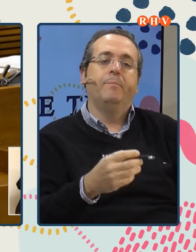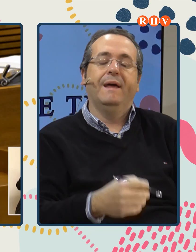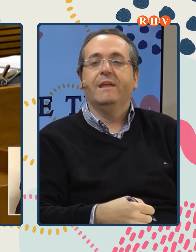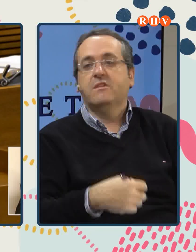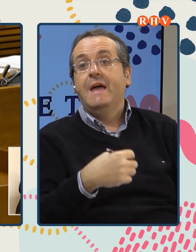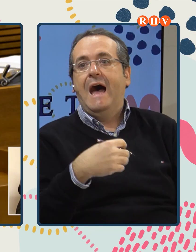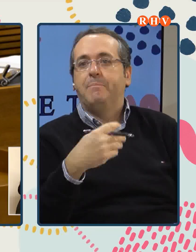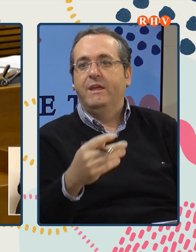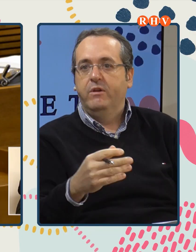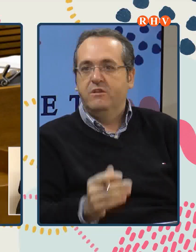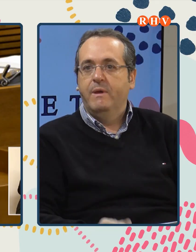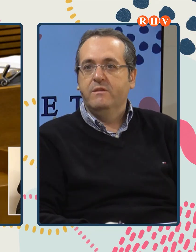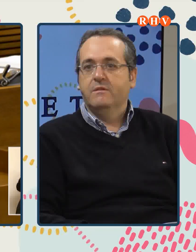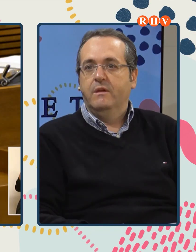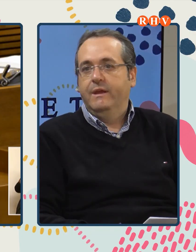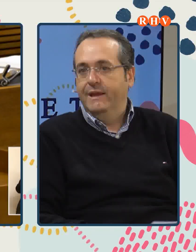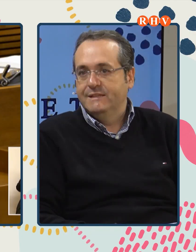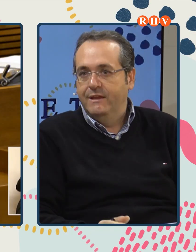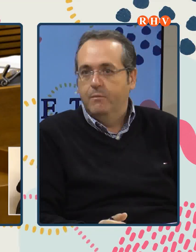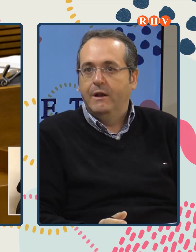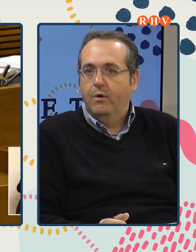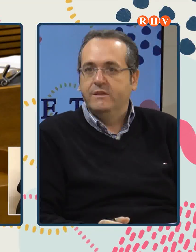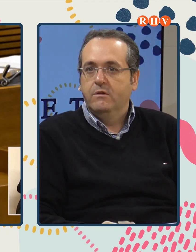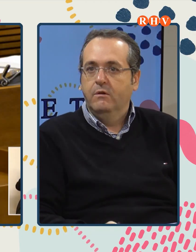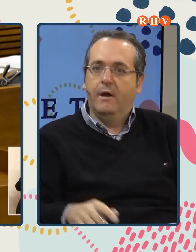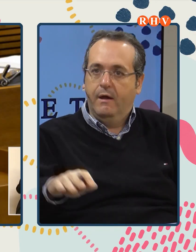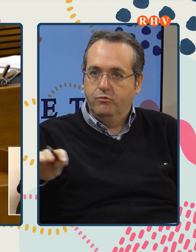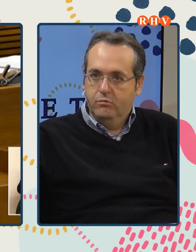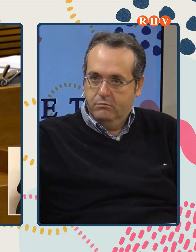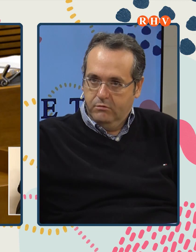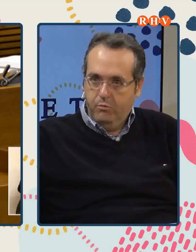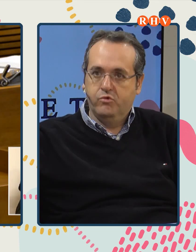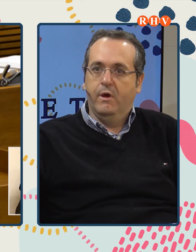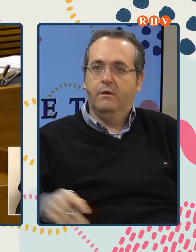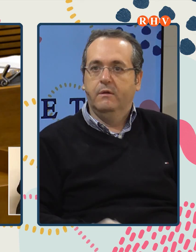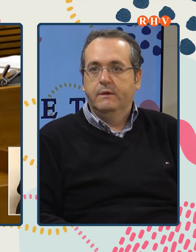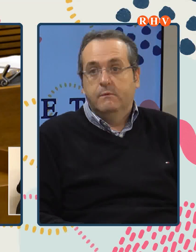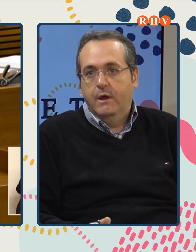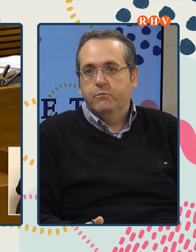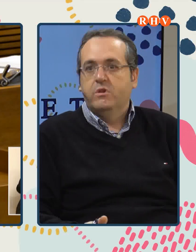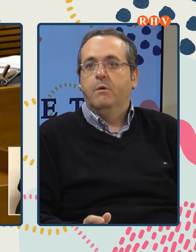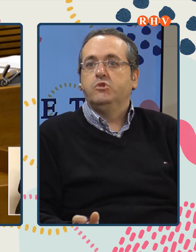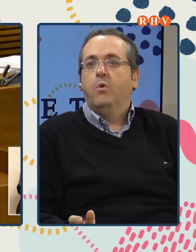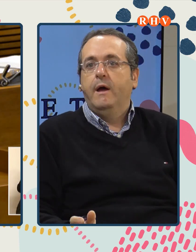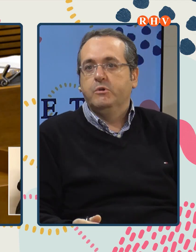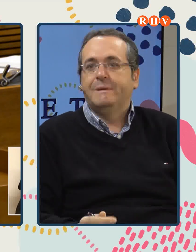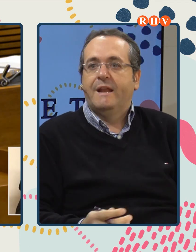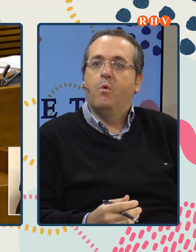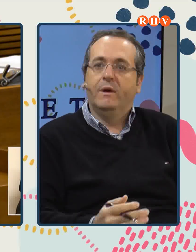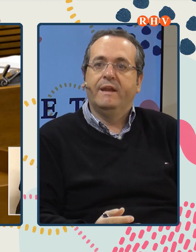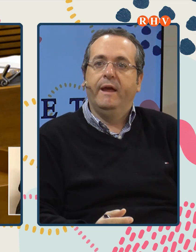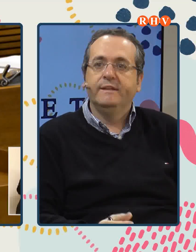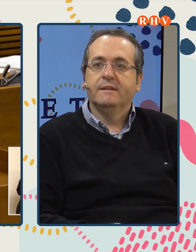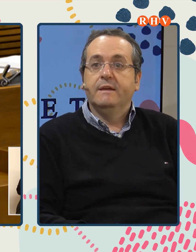Però no per aquests apriorismes, que és a dir, com al col·legi, no? Amb tu no vull jugar. Yeah. Pues si no vols jugar, pues